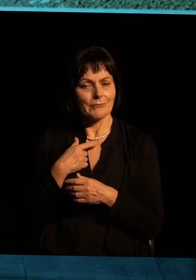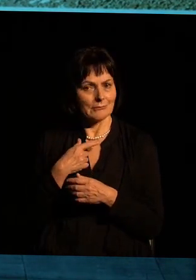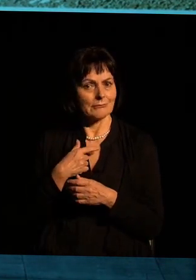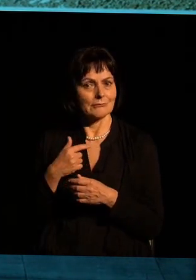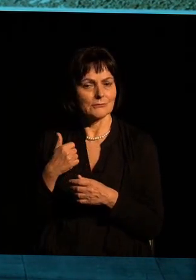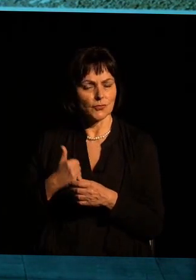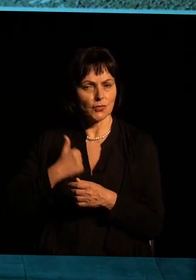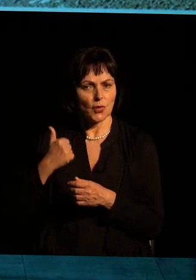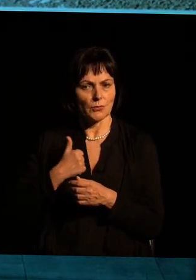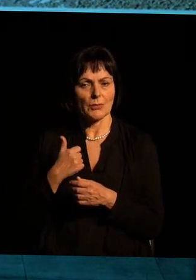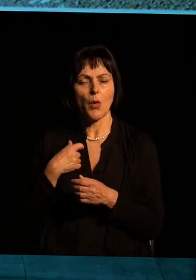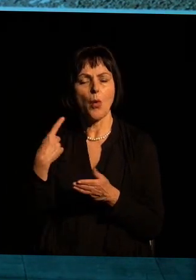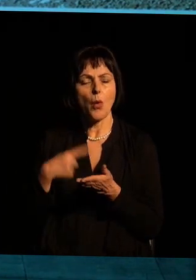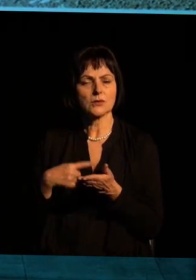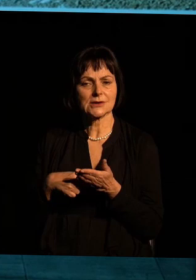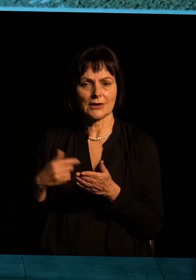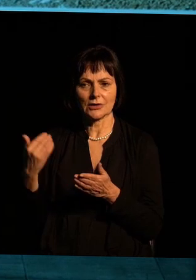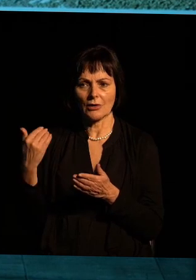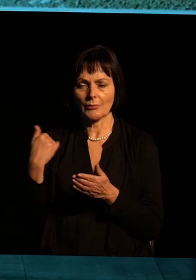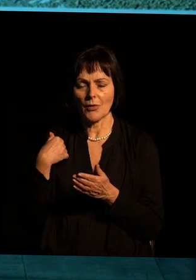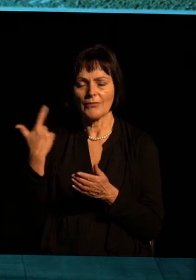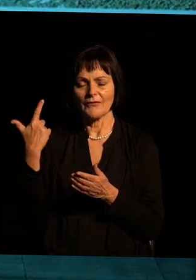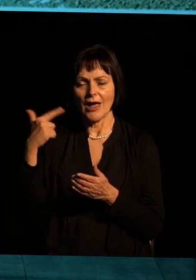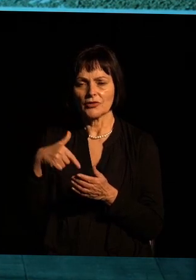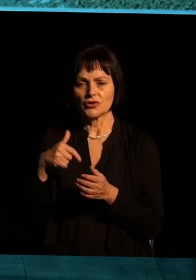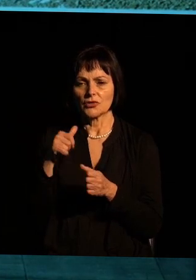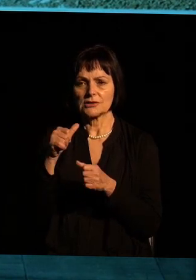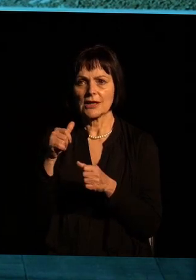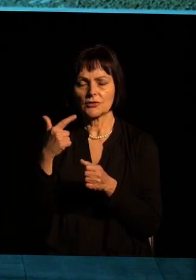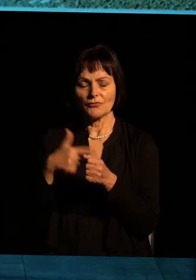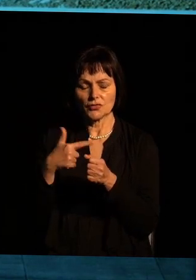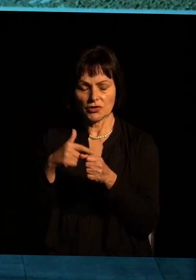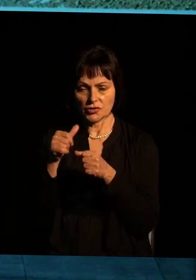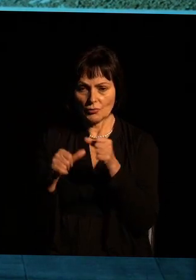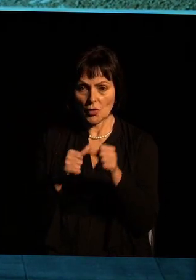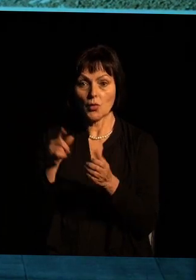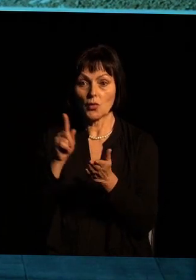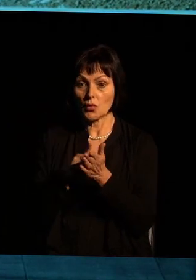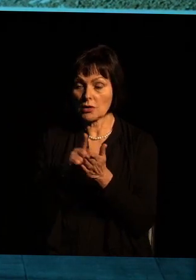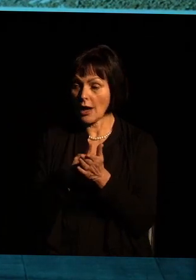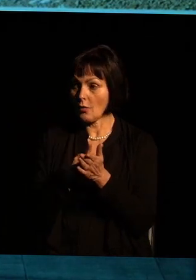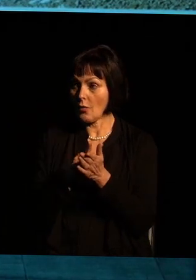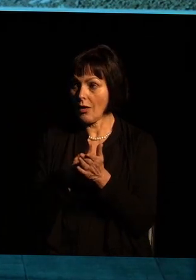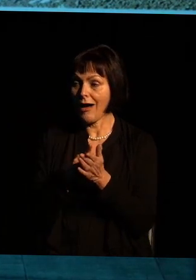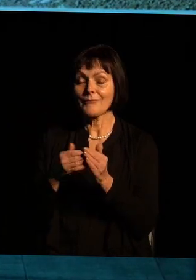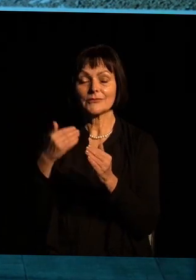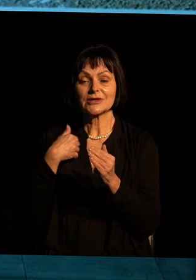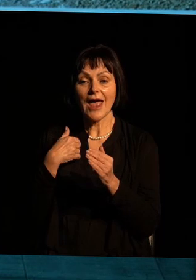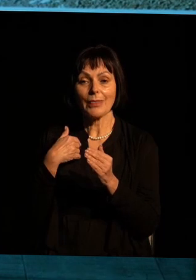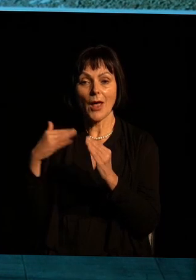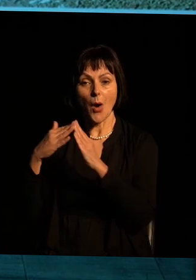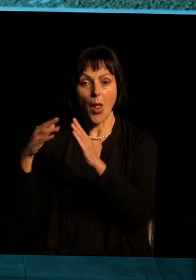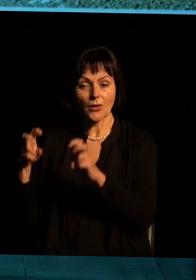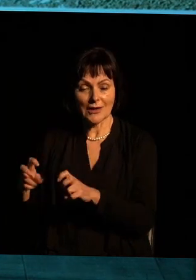satysfakcję, że ostatnio, będąc jeszcze w roku 2020, udało mi się przed samym lockdownem, tam byliśmy,